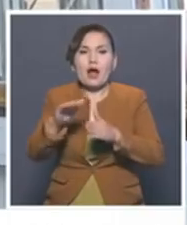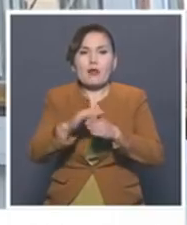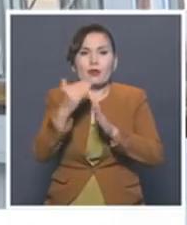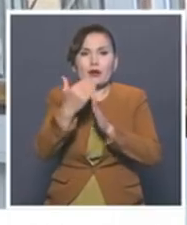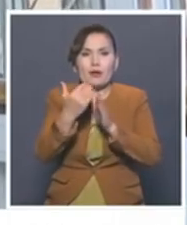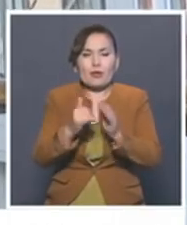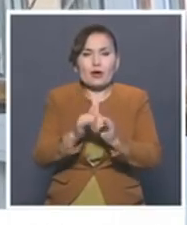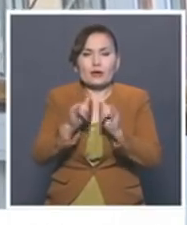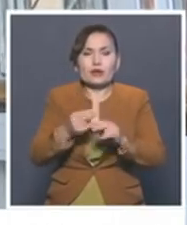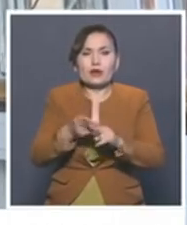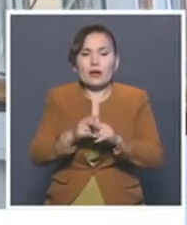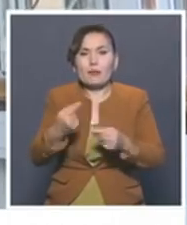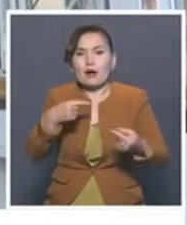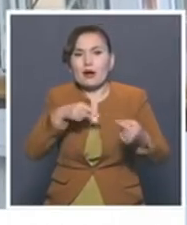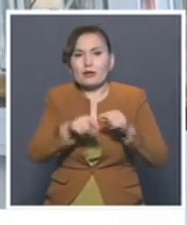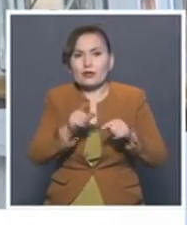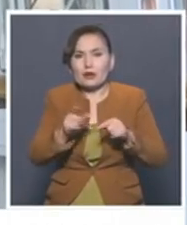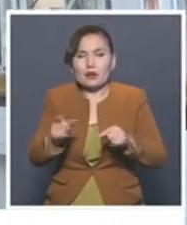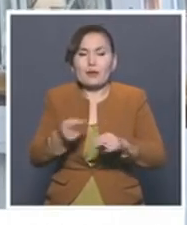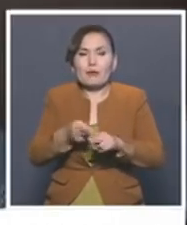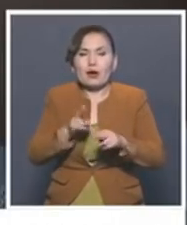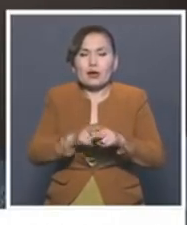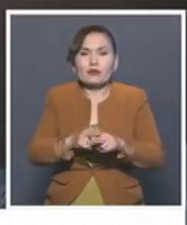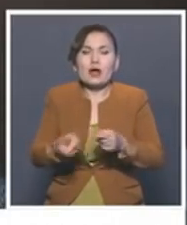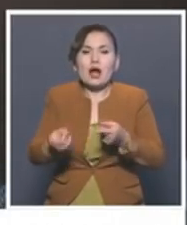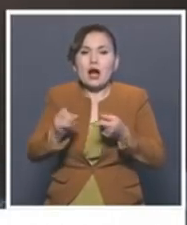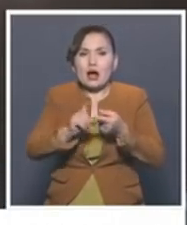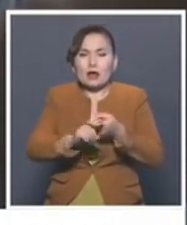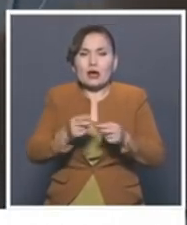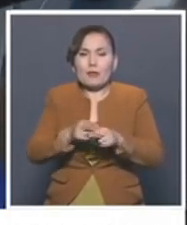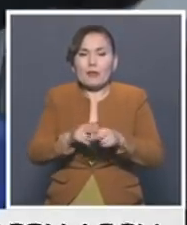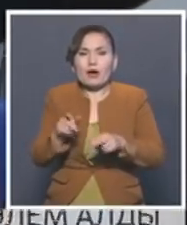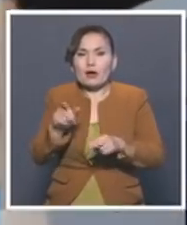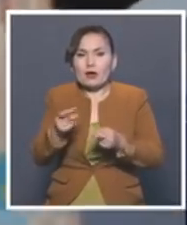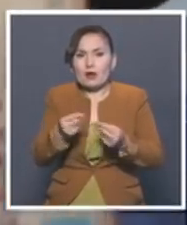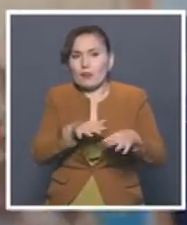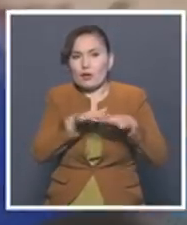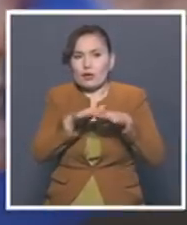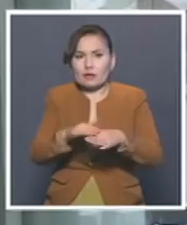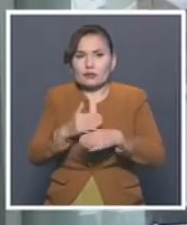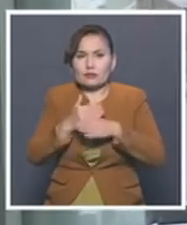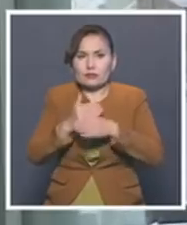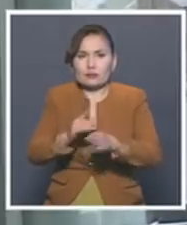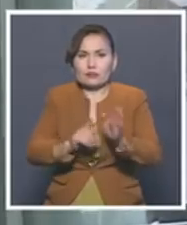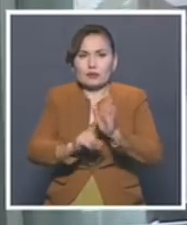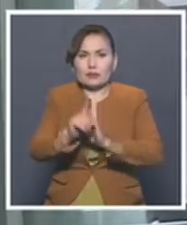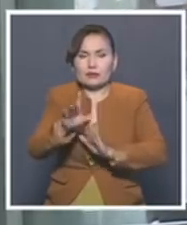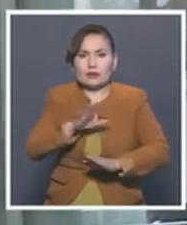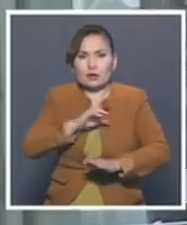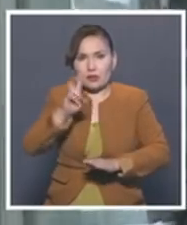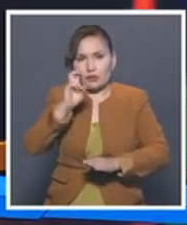Ал халықтың бір-бірімен байланысын азайту үшін көмек ақшалай төлем ретінде беріле бастады.